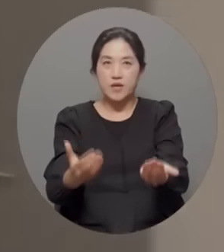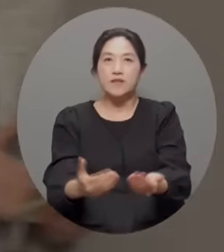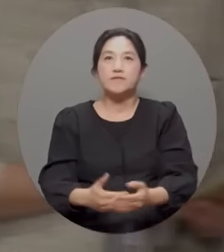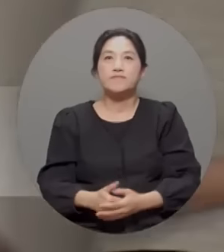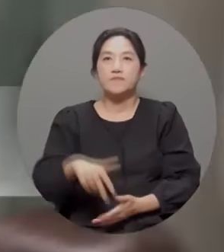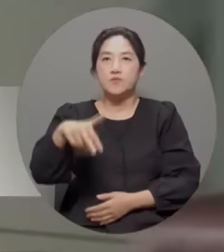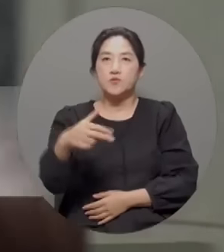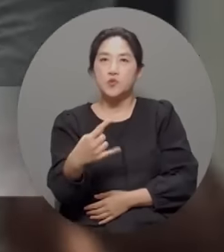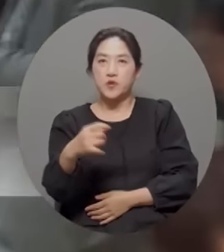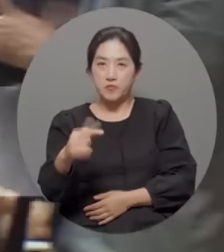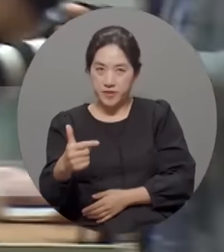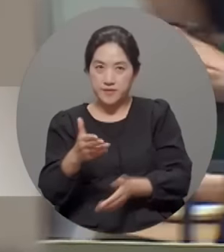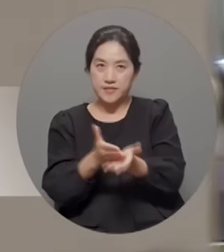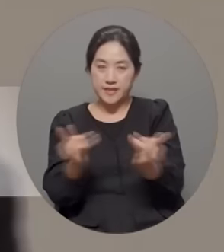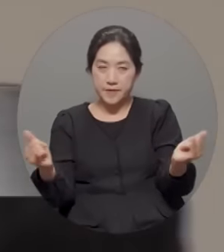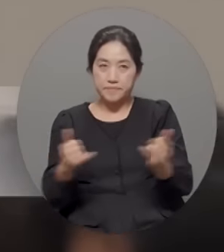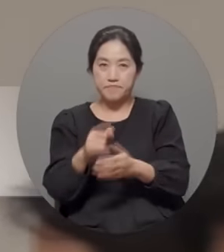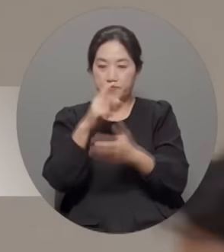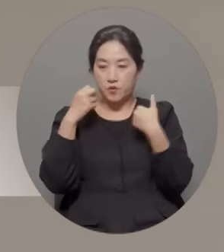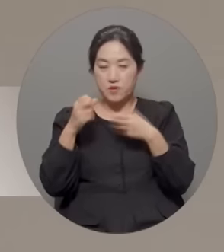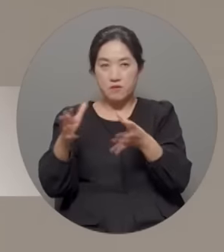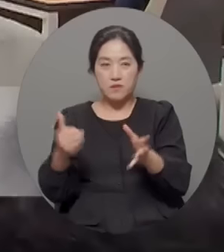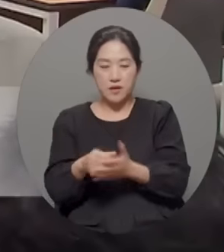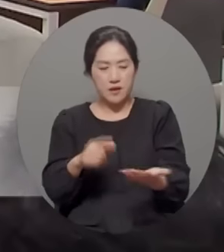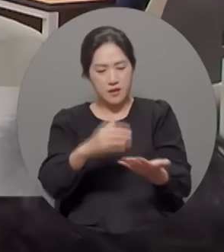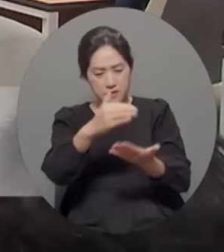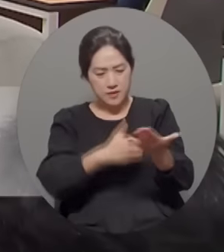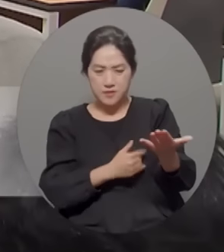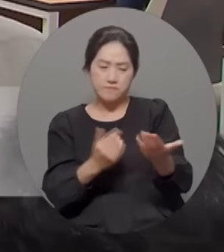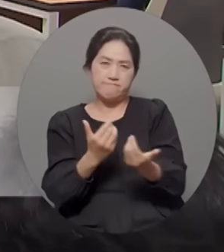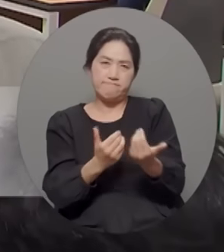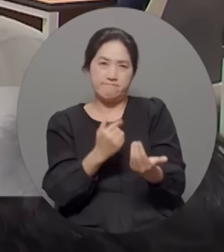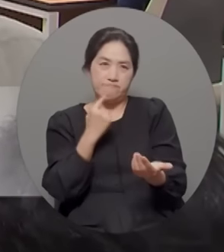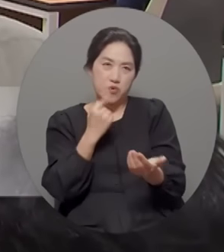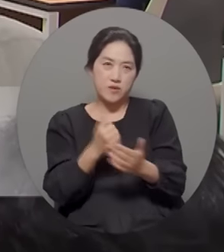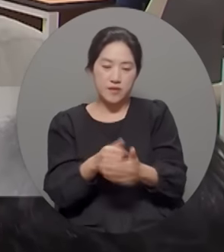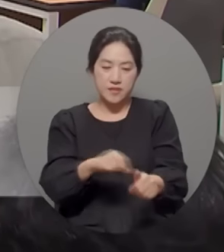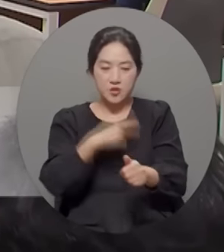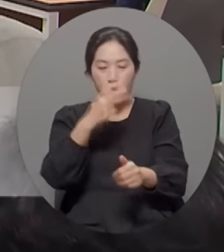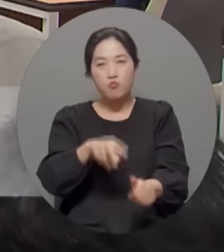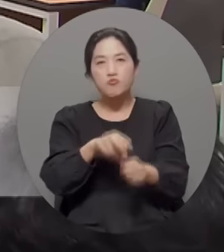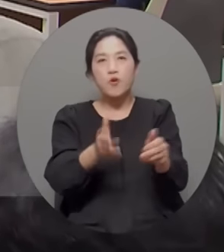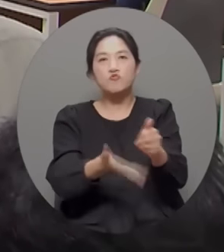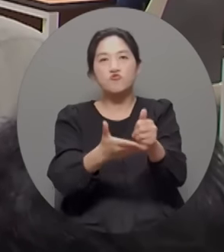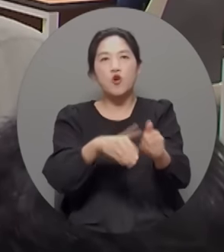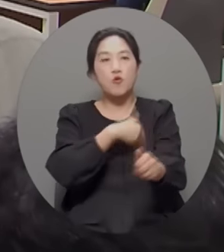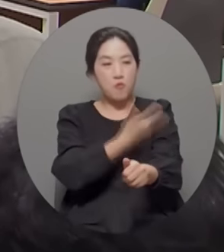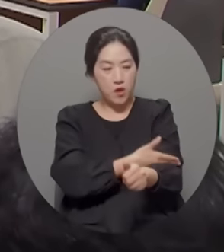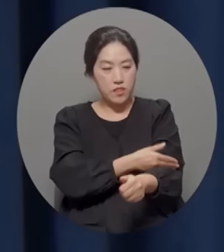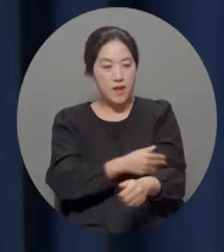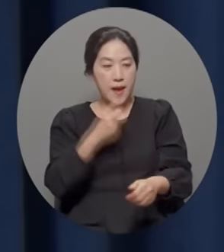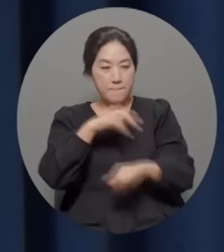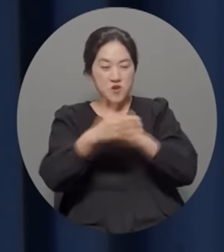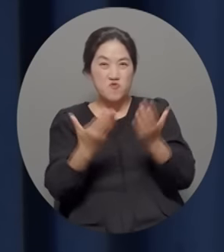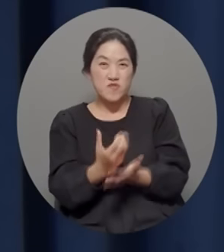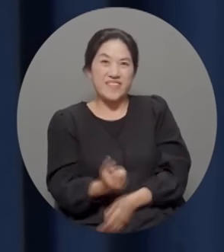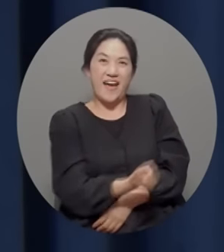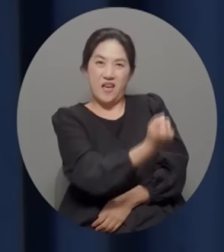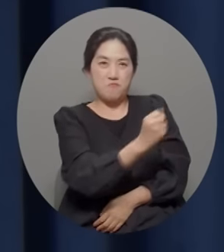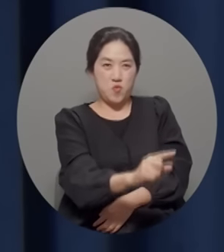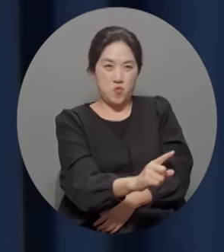정부 여당이 주장하는 대표적인 독소조항은 특검 후보 추천권입니다. 추천권을 민주당이 독점한다는